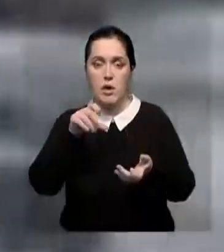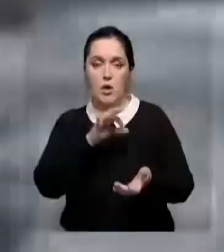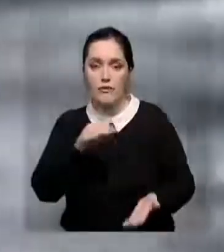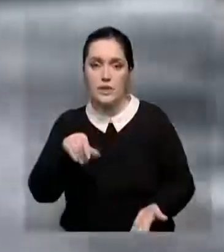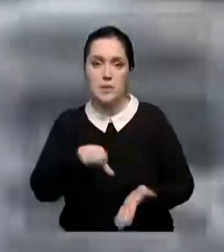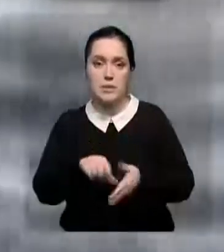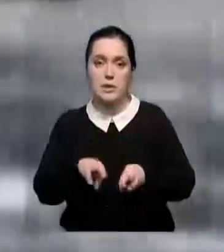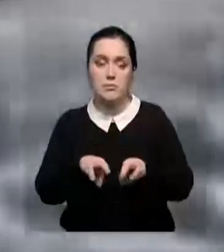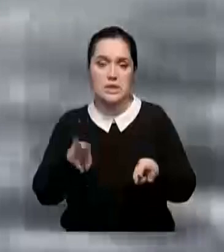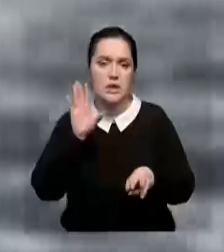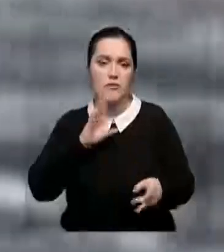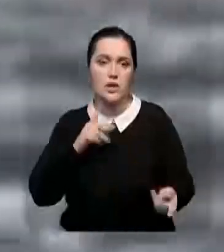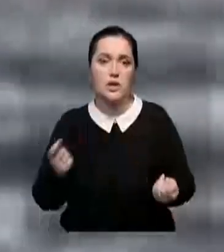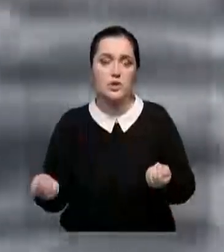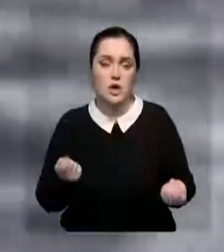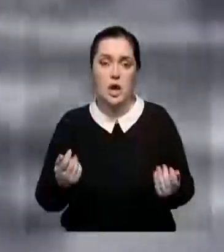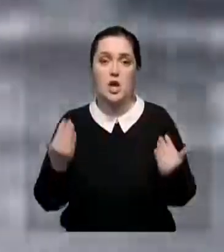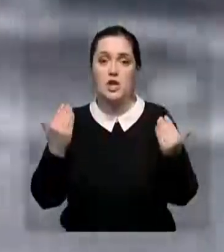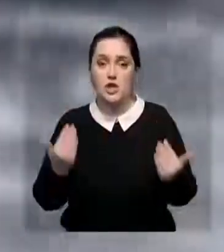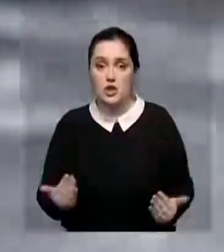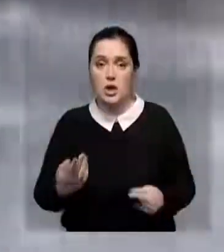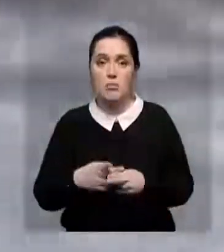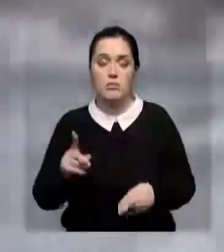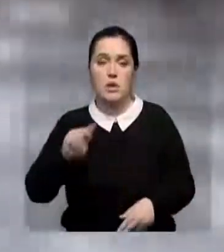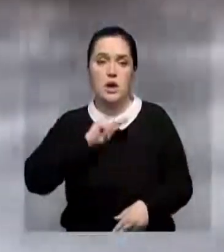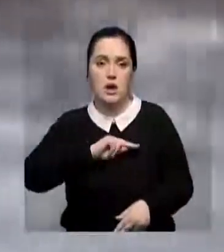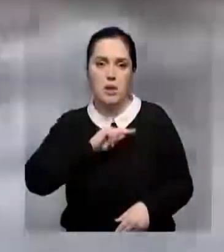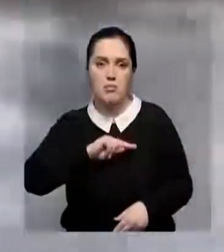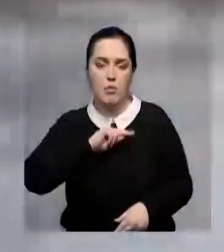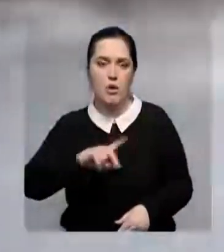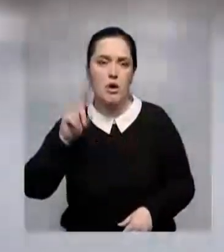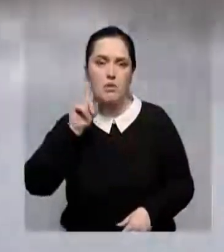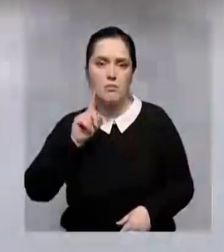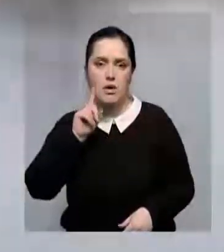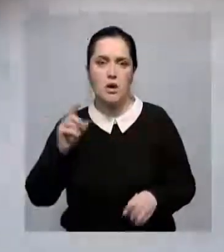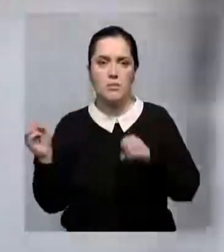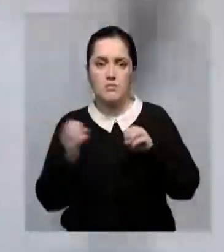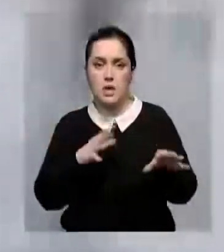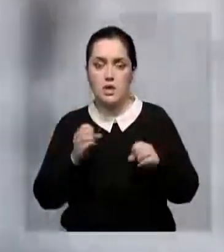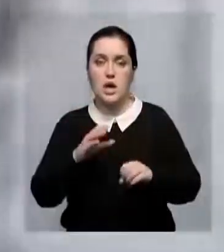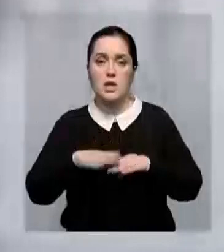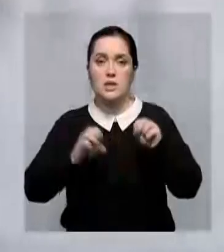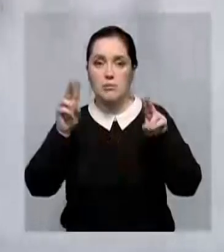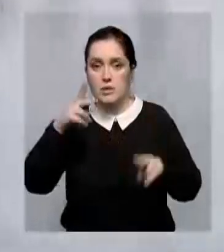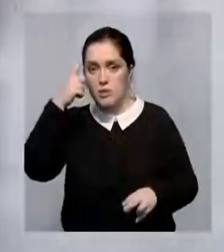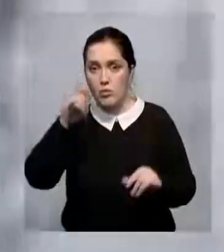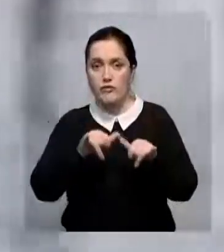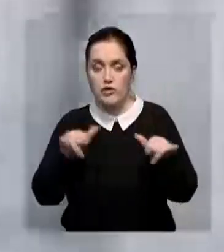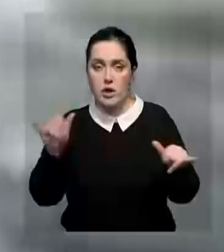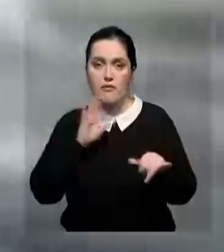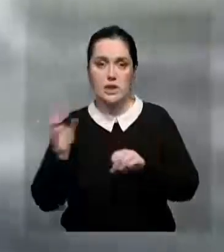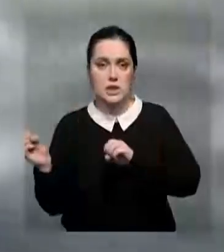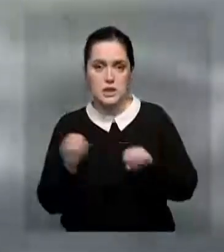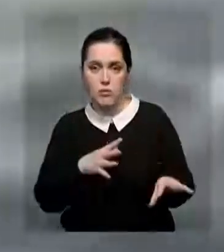сообщил официальный представитель Министерства водных ресурсов и ирригации. Сейчас акватория работает в транзитном режиме. Специалисты прогнозируют